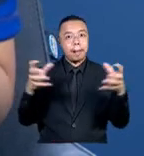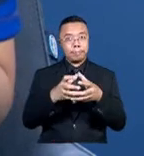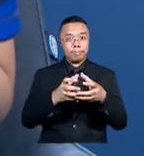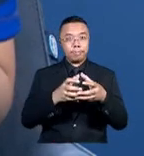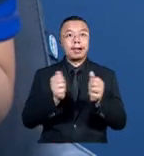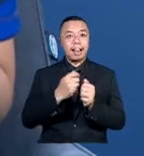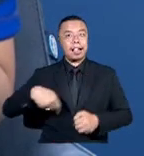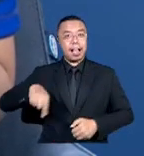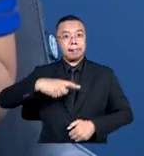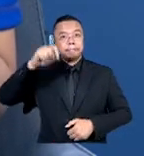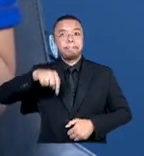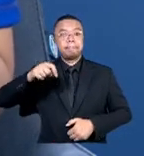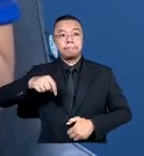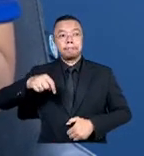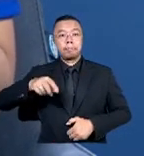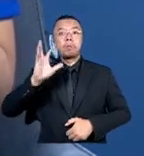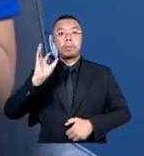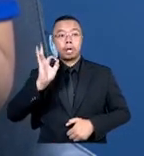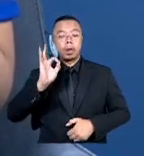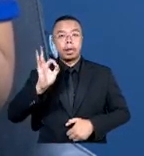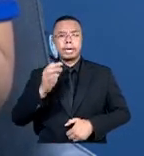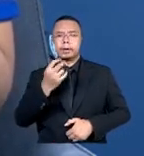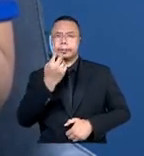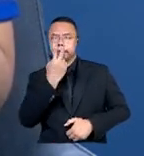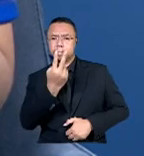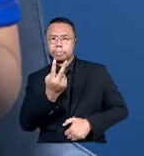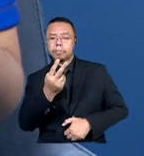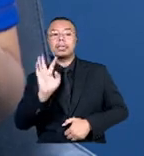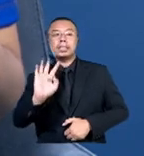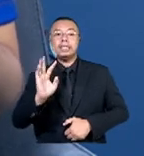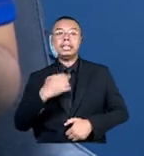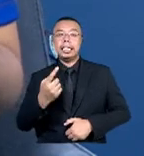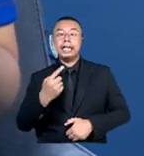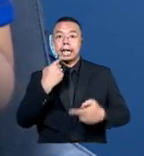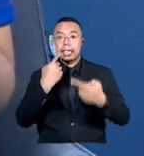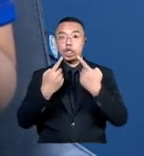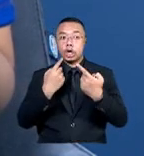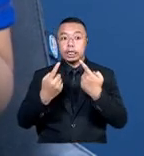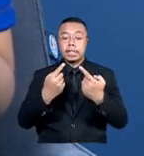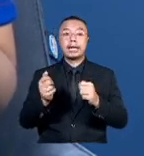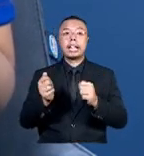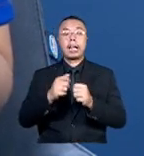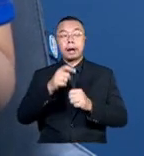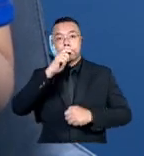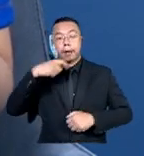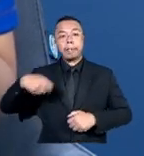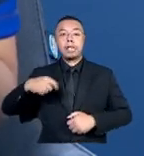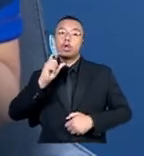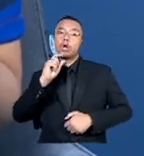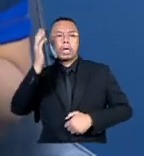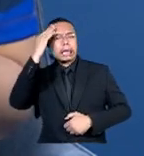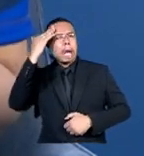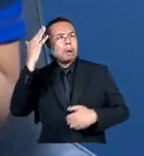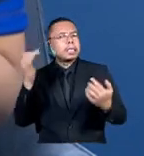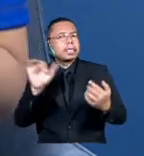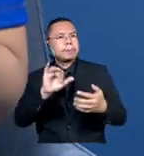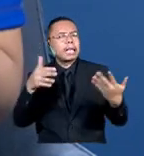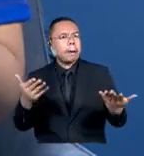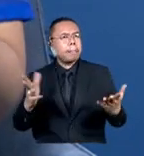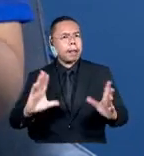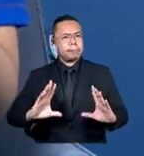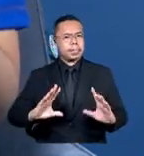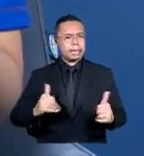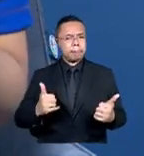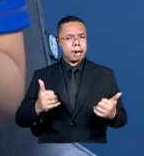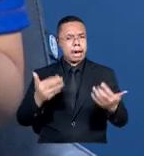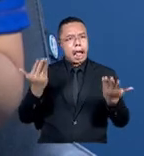bergabung bersama kami di sini? Oke, nampaknya nanti kita akan membahas lebih lanjut bersama dengan Pak Menteri untuk mengetahui seperti apa